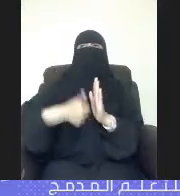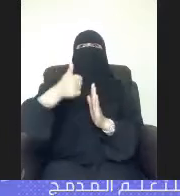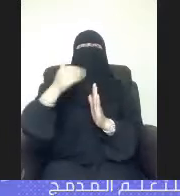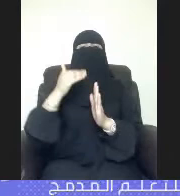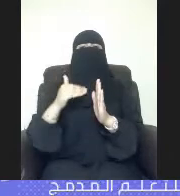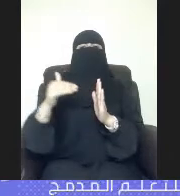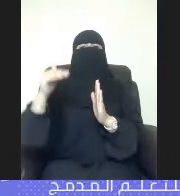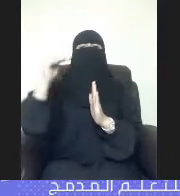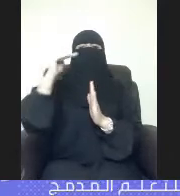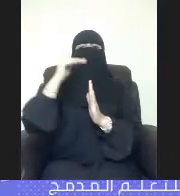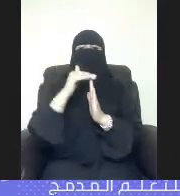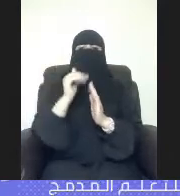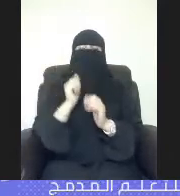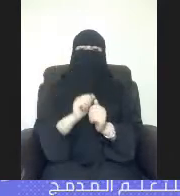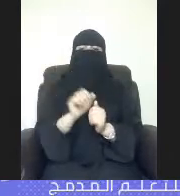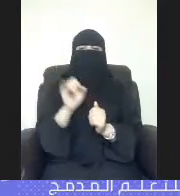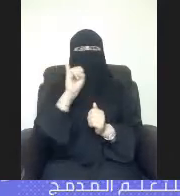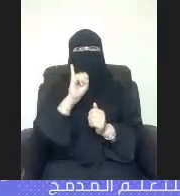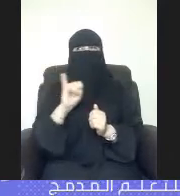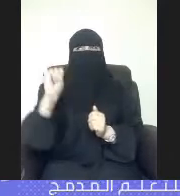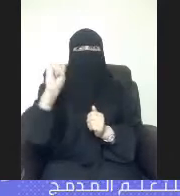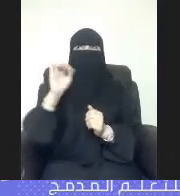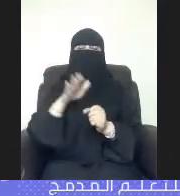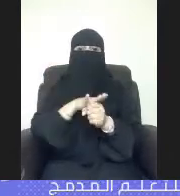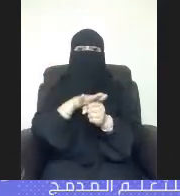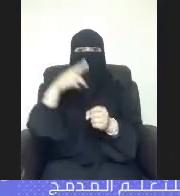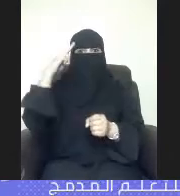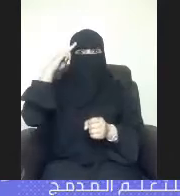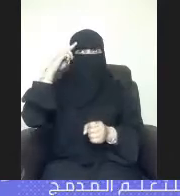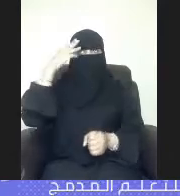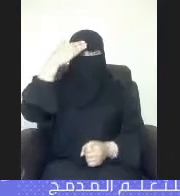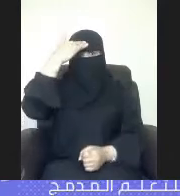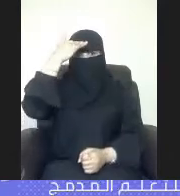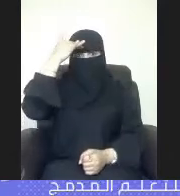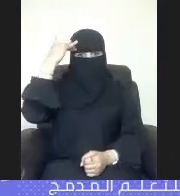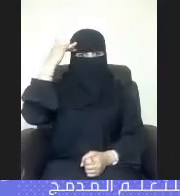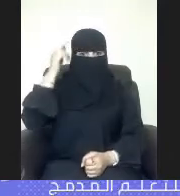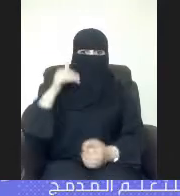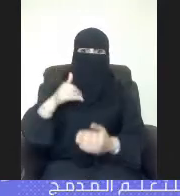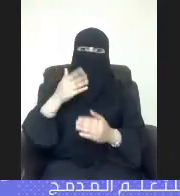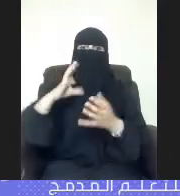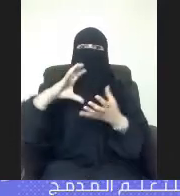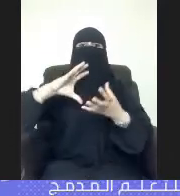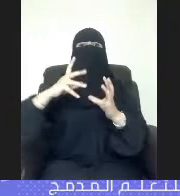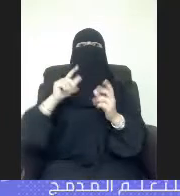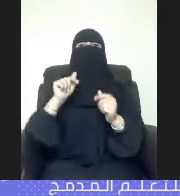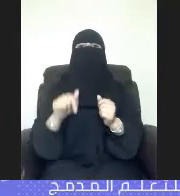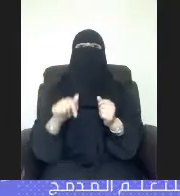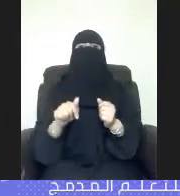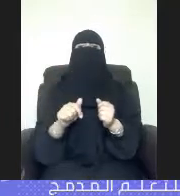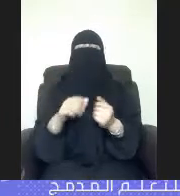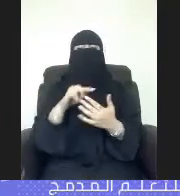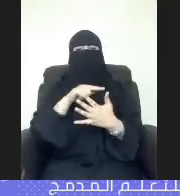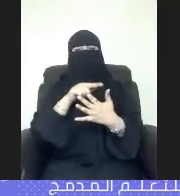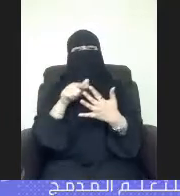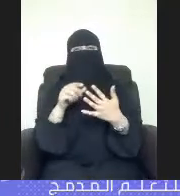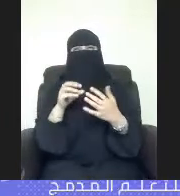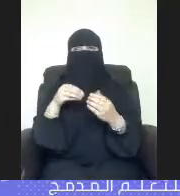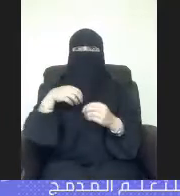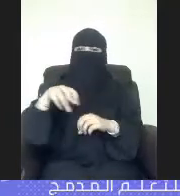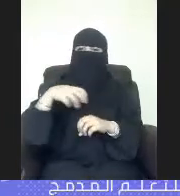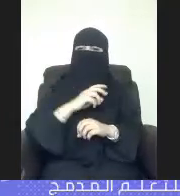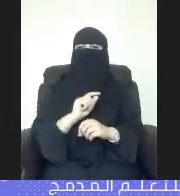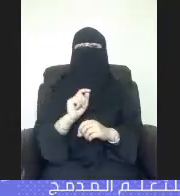مؤسسة أو بلد خبرة عالمي في هذا النمط من أنماط التعلم الإلكتروني. نشكر